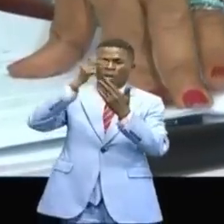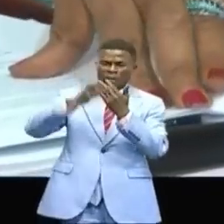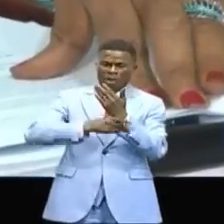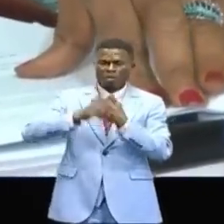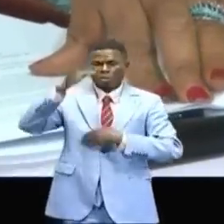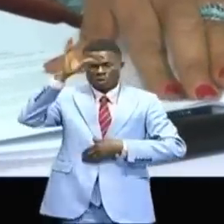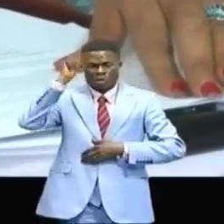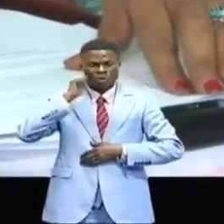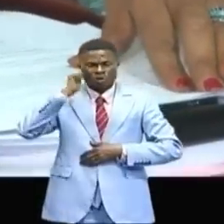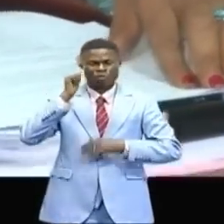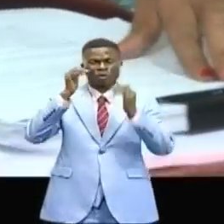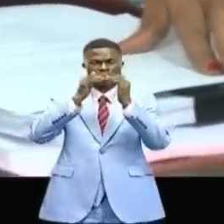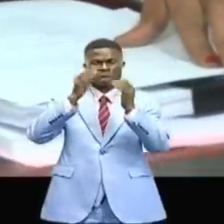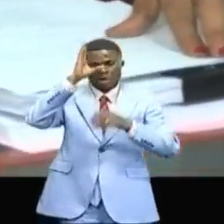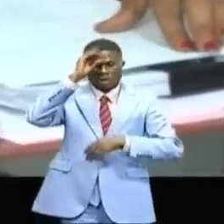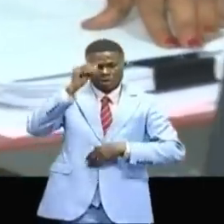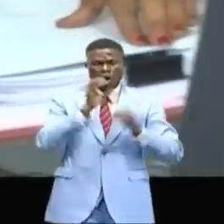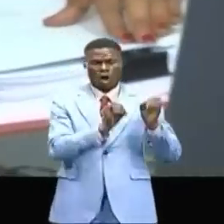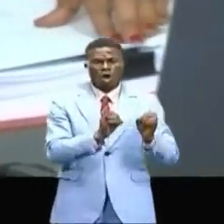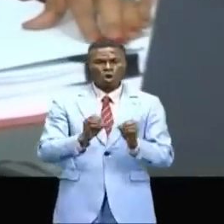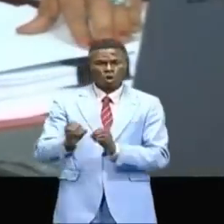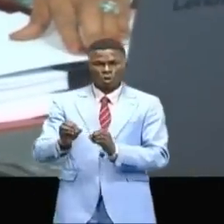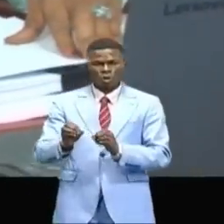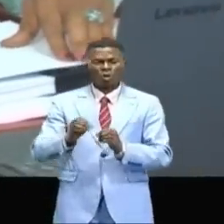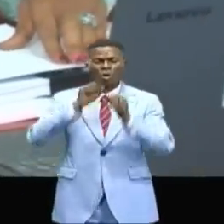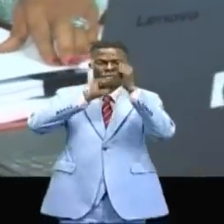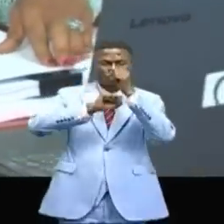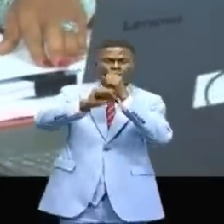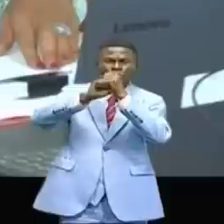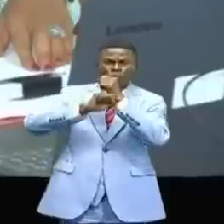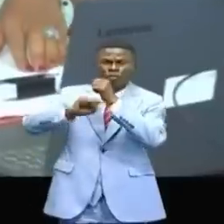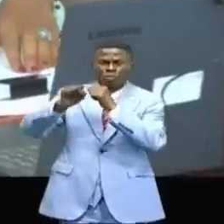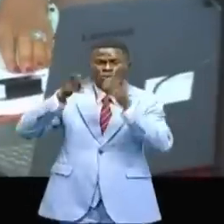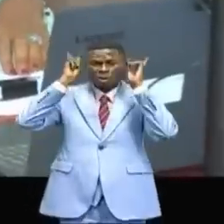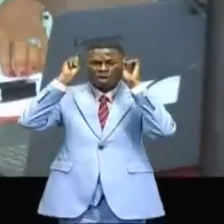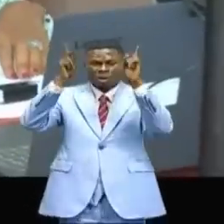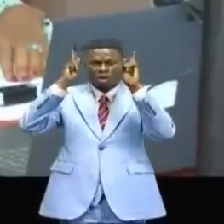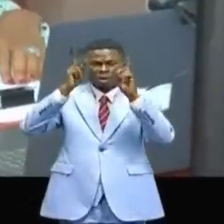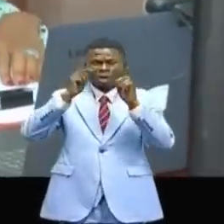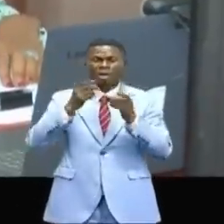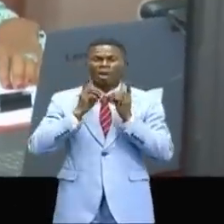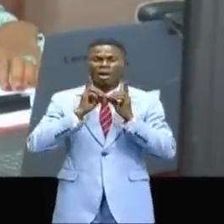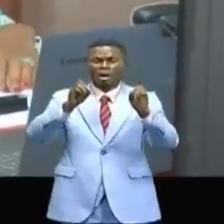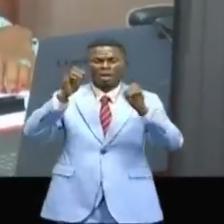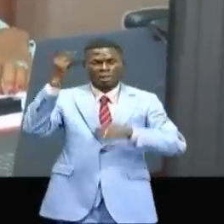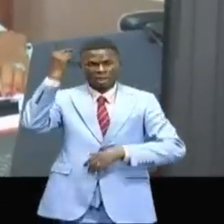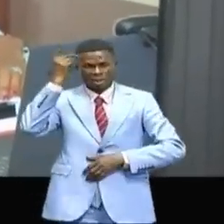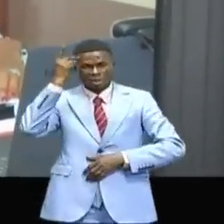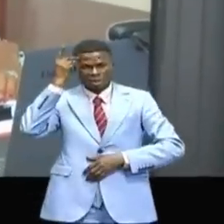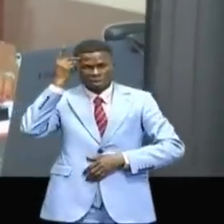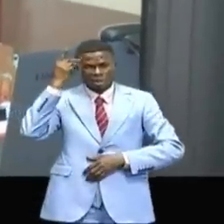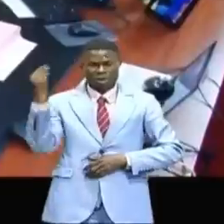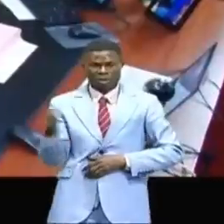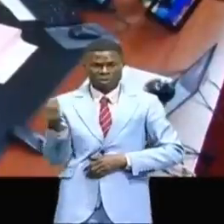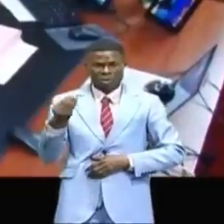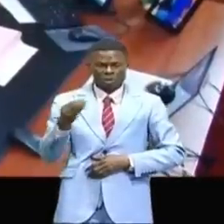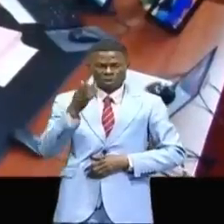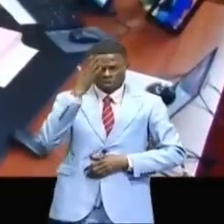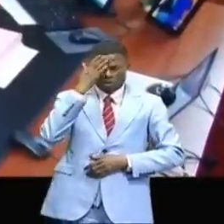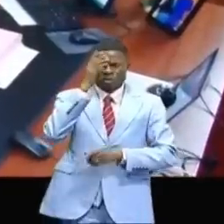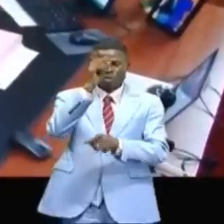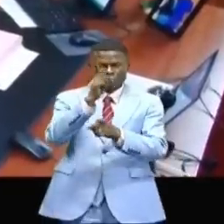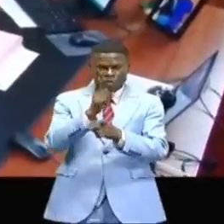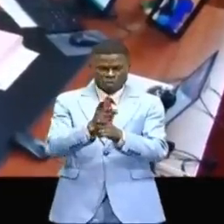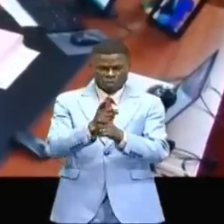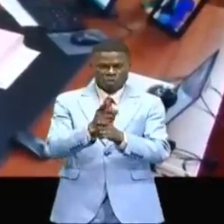masculinité positive et à organiser la sensibilisation et la pédagogie de la déclaration de Kinshasa afin de s'assurer de